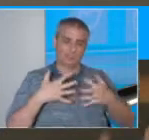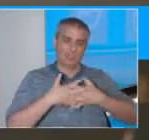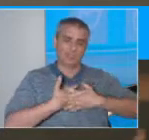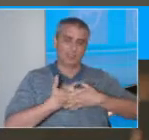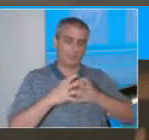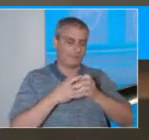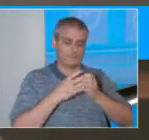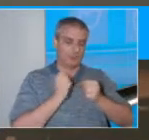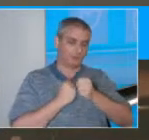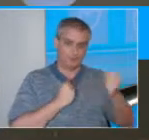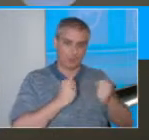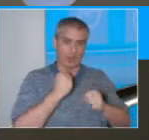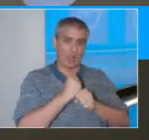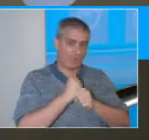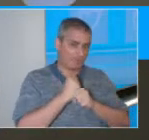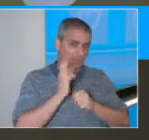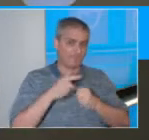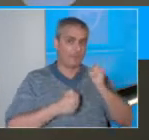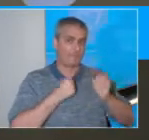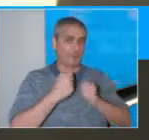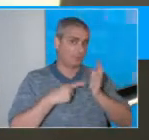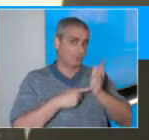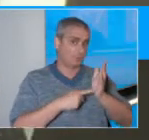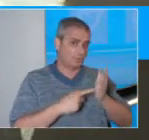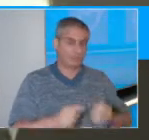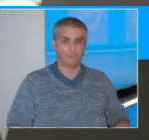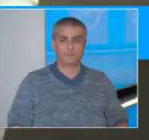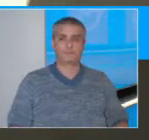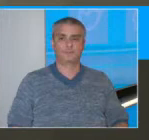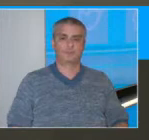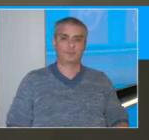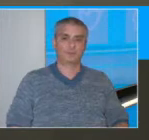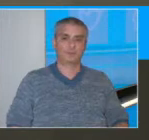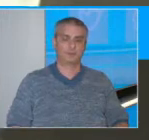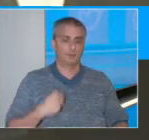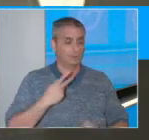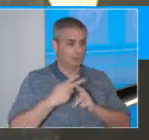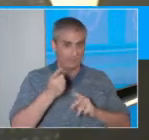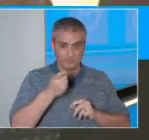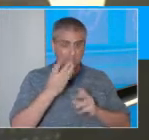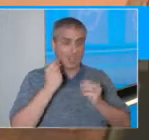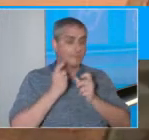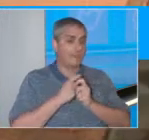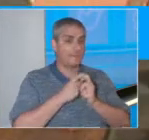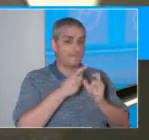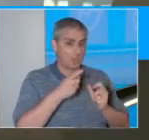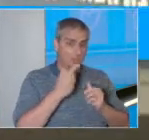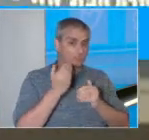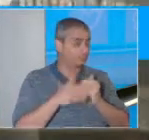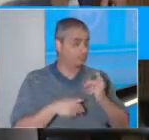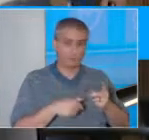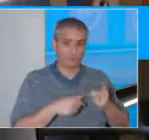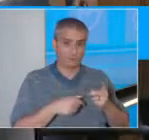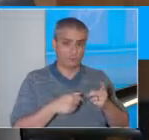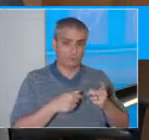הגוש שלכם? על מפלגת העבודה ומרץ לדוגמה? אני רק רוצה להזכיר שלא מעט מפלגות בסופו של